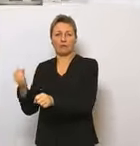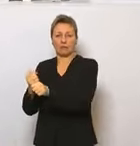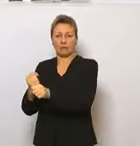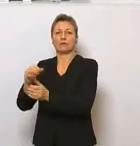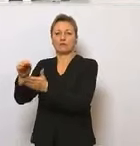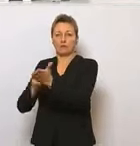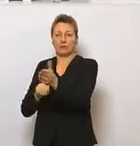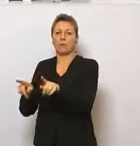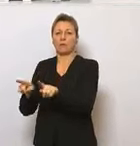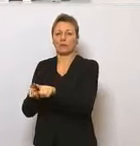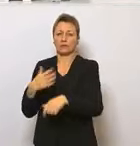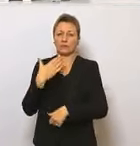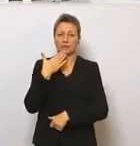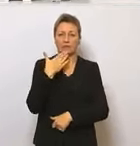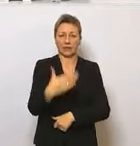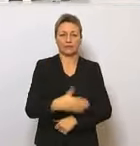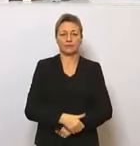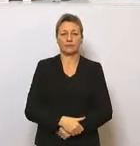Merci beaucoup.